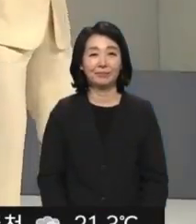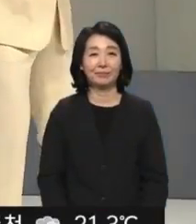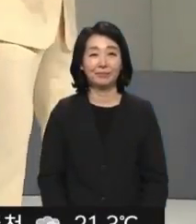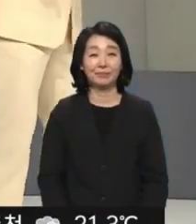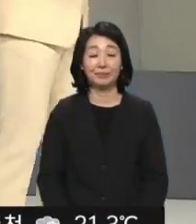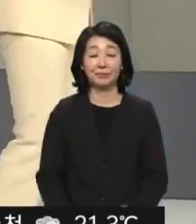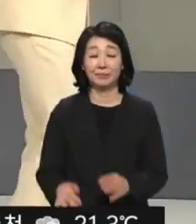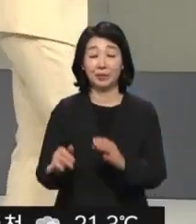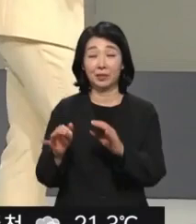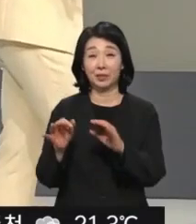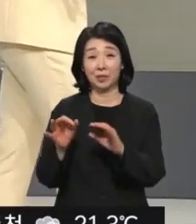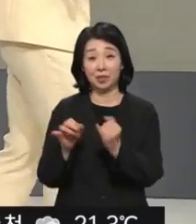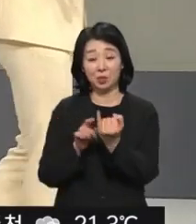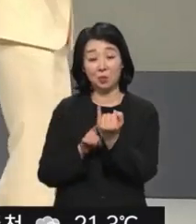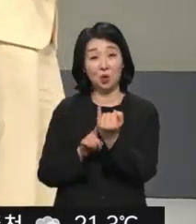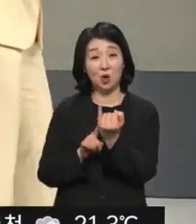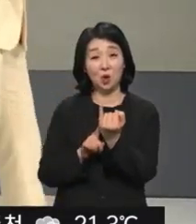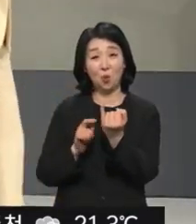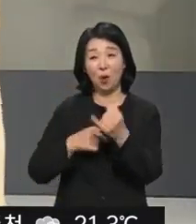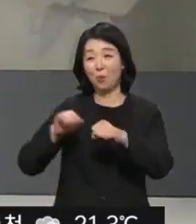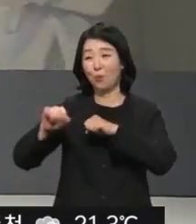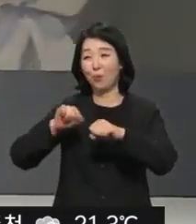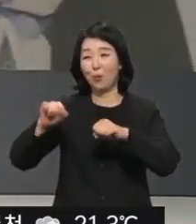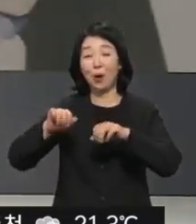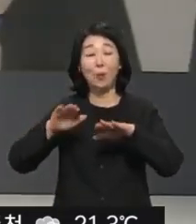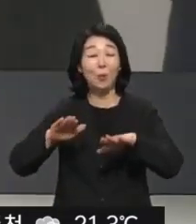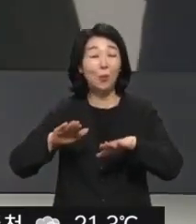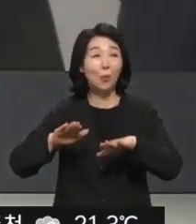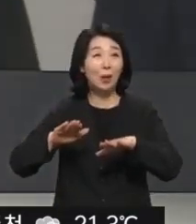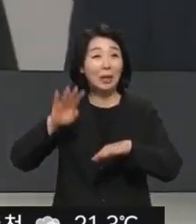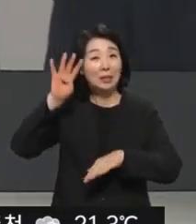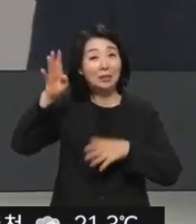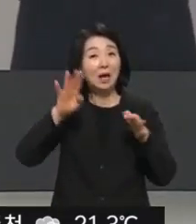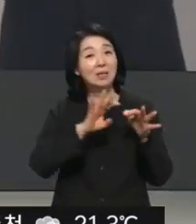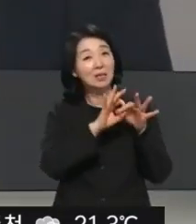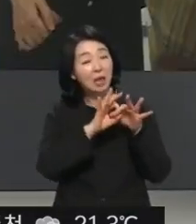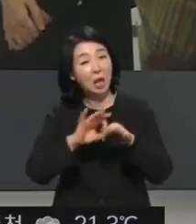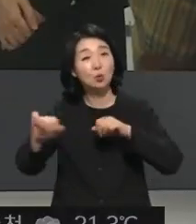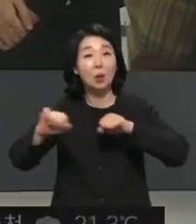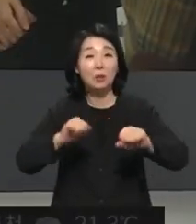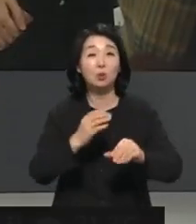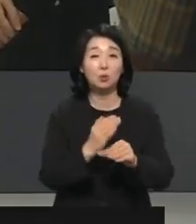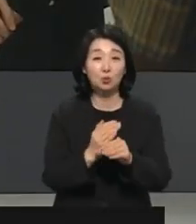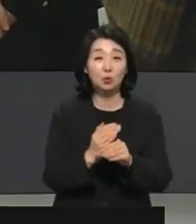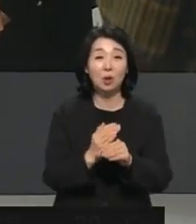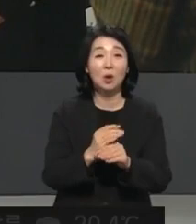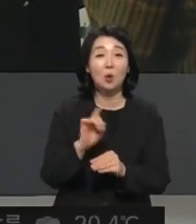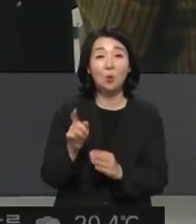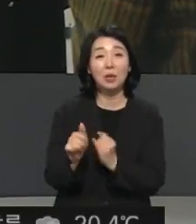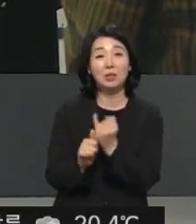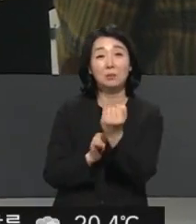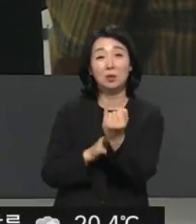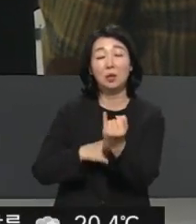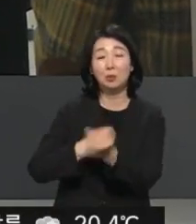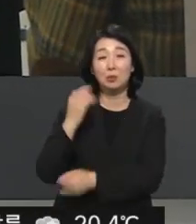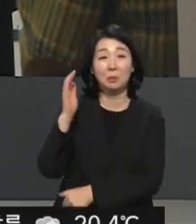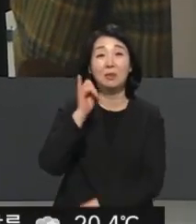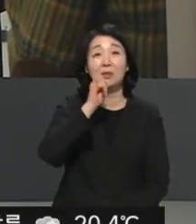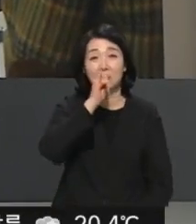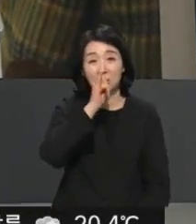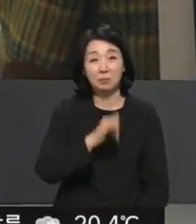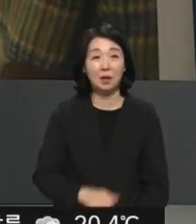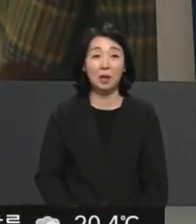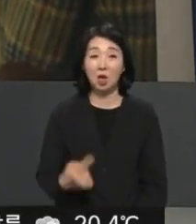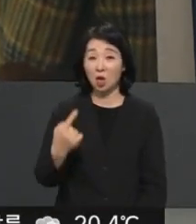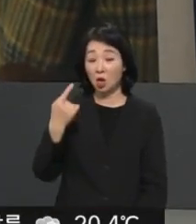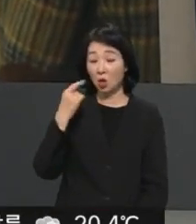김 여사의 외부 독자 일정은 오늘로 벌써 나흘 연속입니다. 일정 중에는 김 여사의 독자 메시지도 나오고